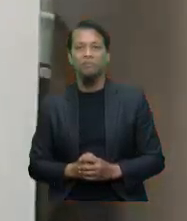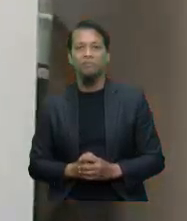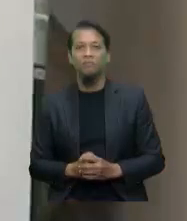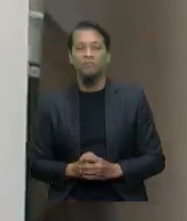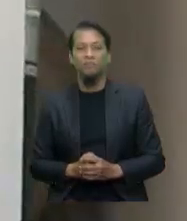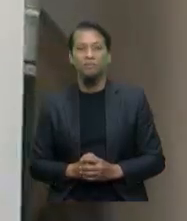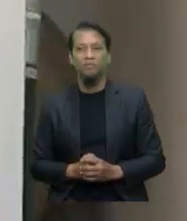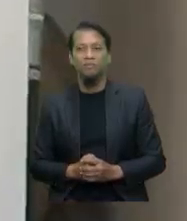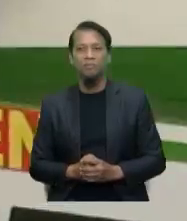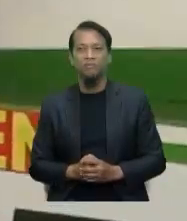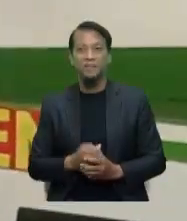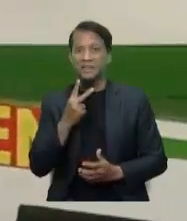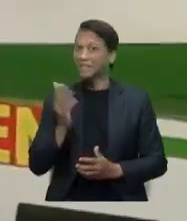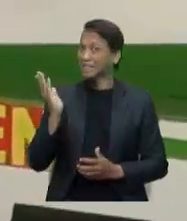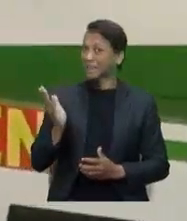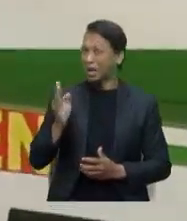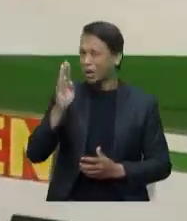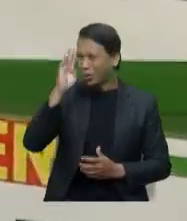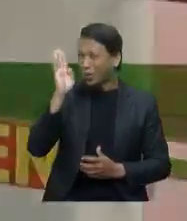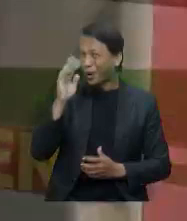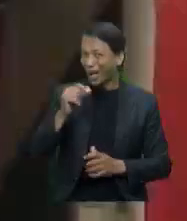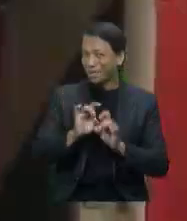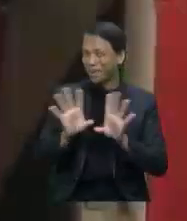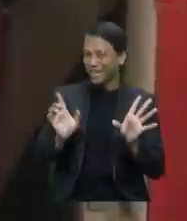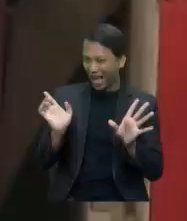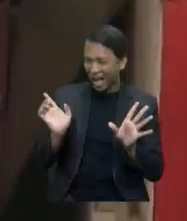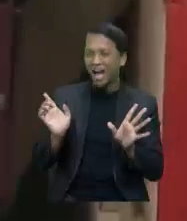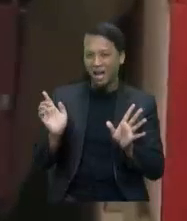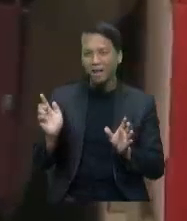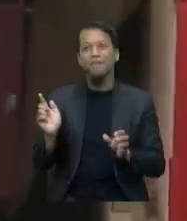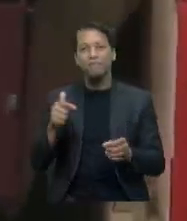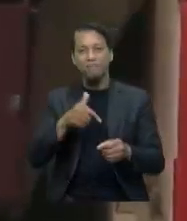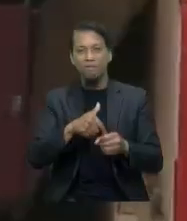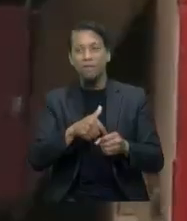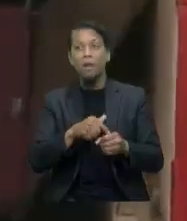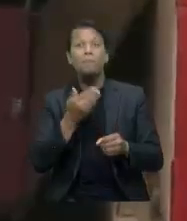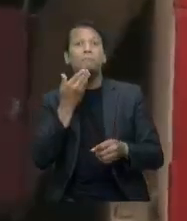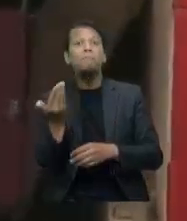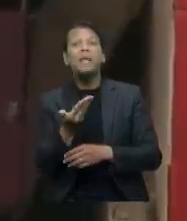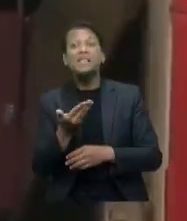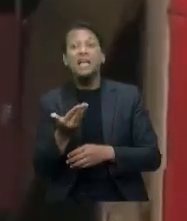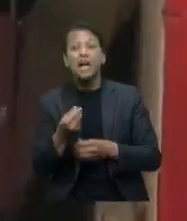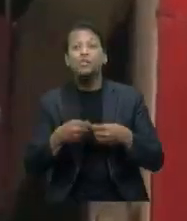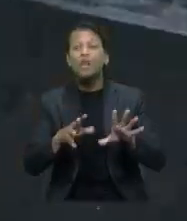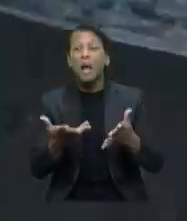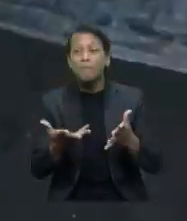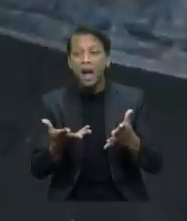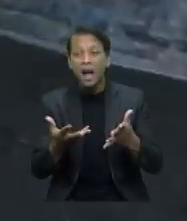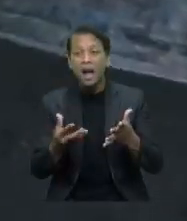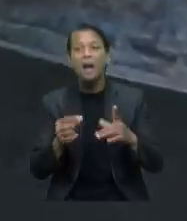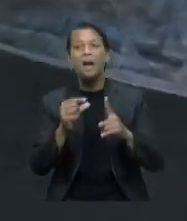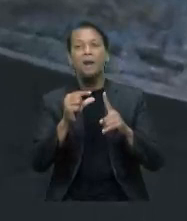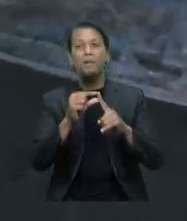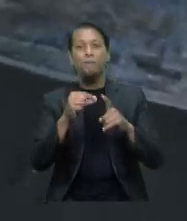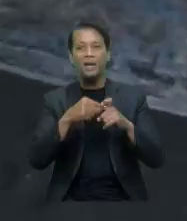Ada yang berbeda dari mesin pompa mini BBM ini. Mesin yang biasa digunakan untuk menjual Pertalite atau Pertamax ini